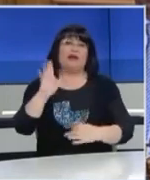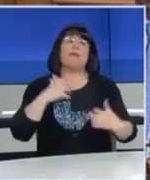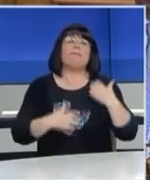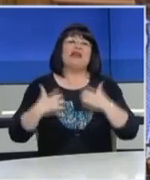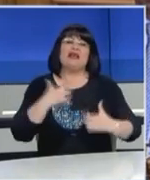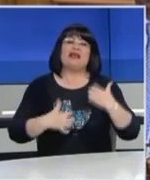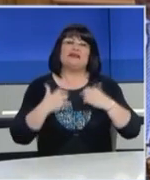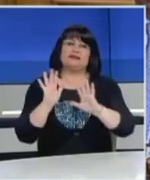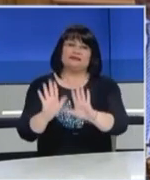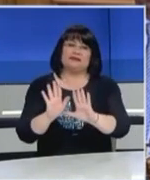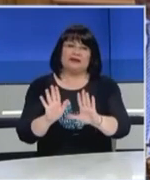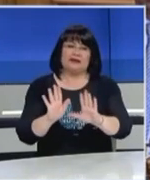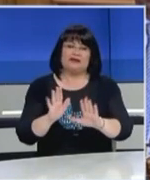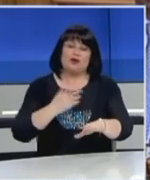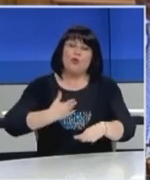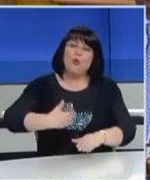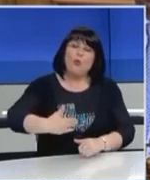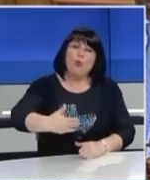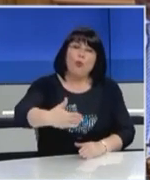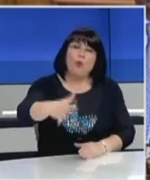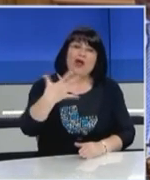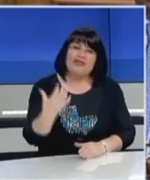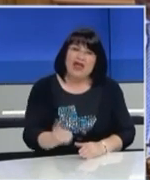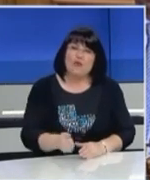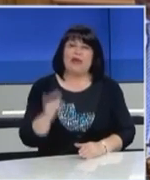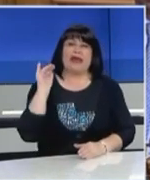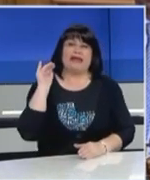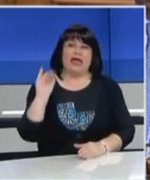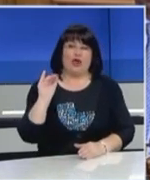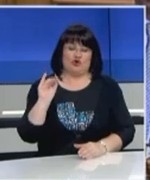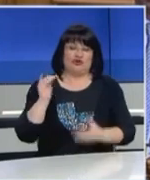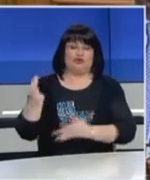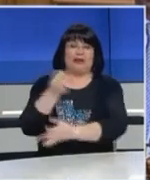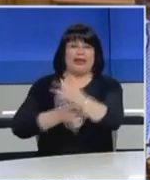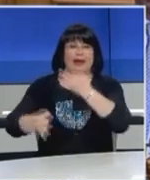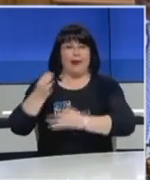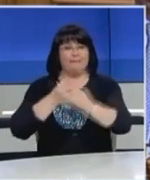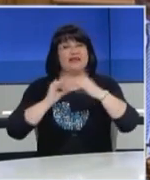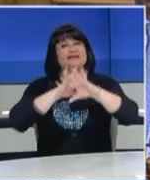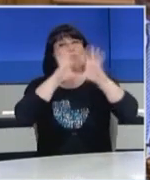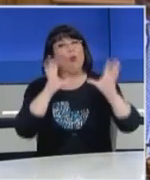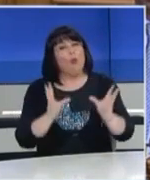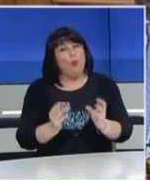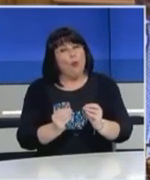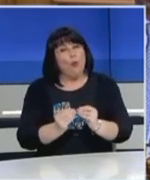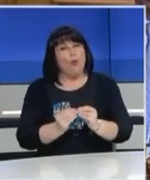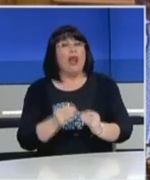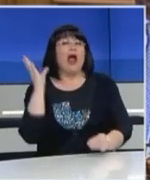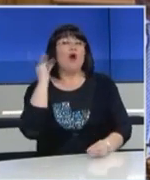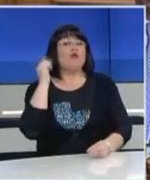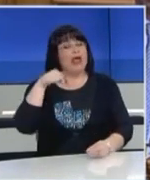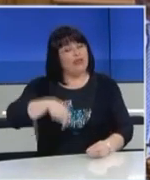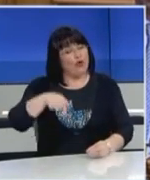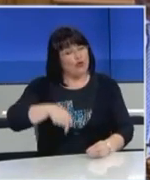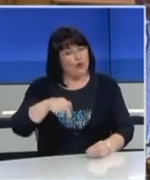ανησυχείτε, θα υπάρχει πολύς χρόνος να ερωτηθείτε και να δώσετε εξηγήσεις για όλα αυτά τα οποία ακούμε. Εδώ